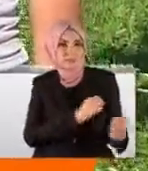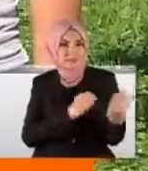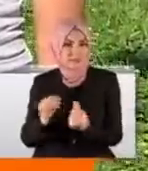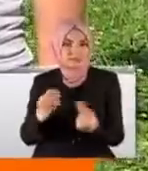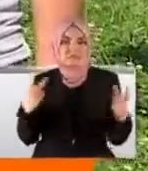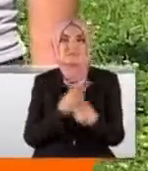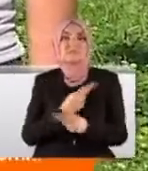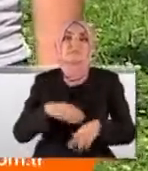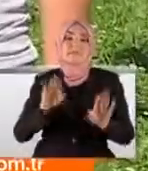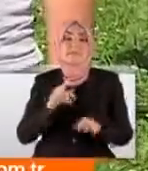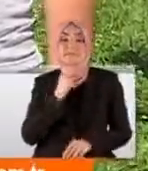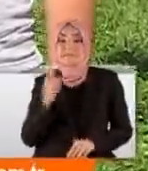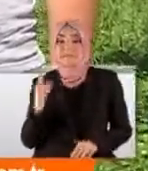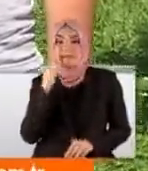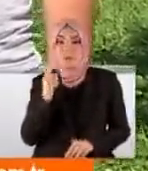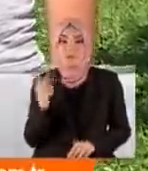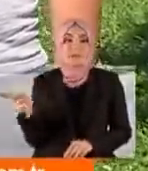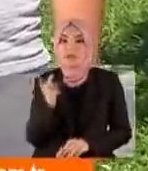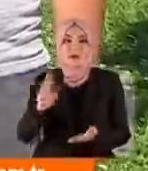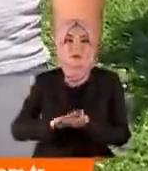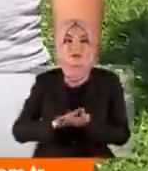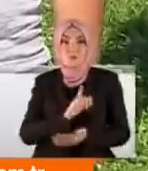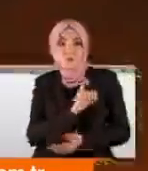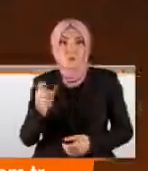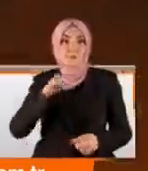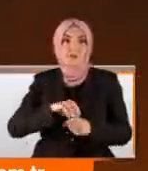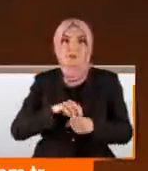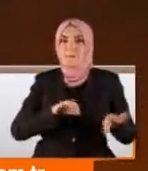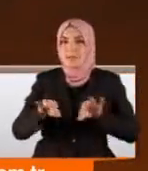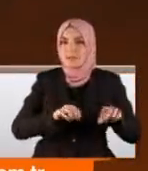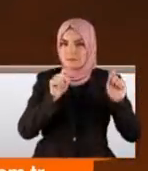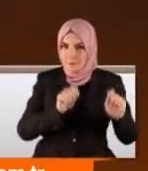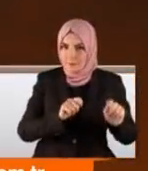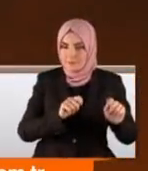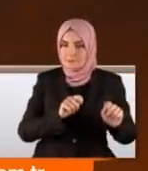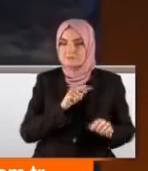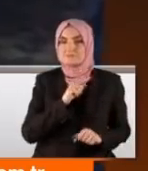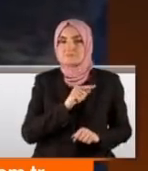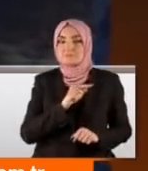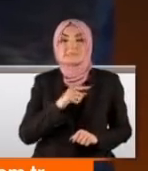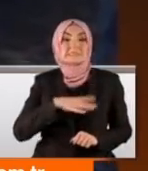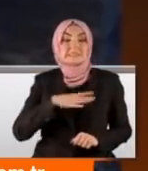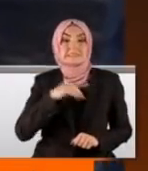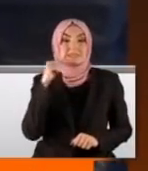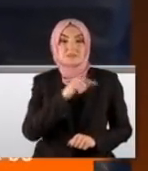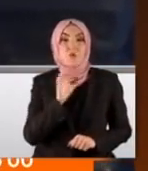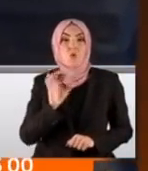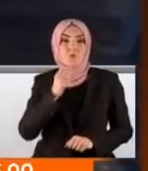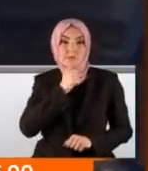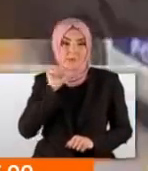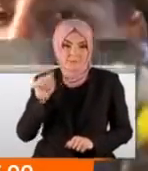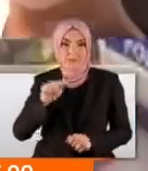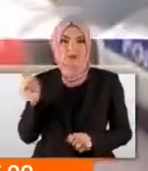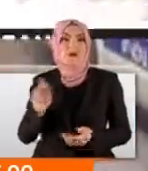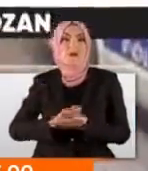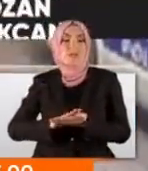o iki arkadaşı öldürmek için yaptığı planı devreye soktu. Amaçları yeğenleri Ozan Tekcan ve arkadaşını öldürmekti. Kurye